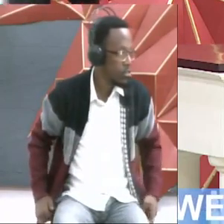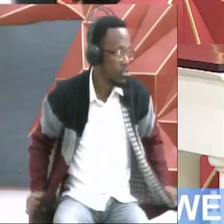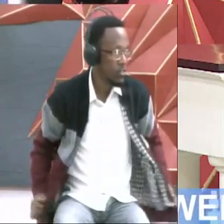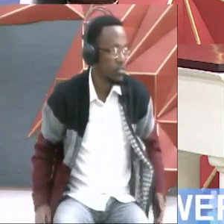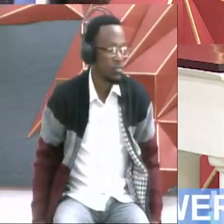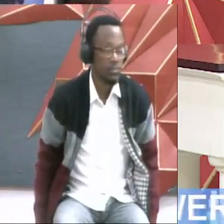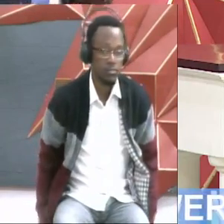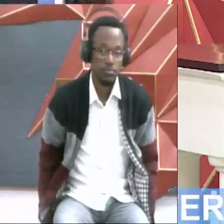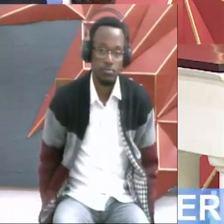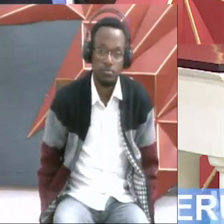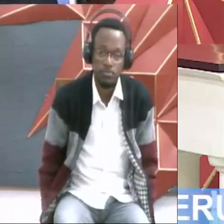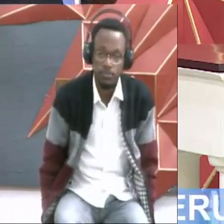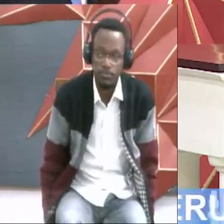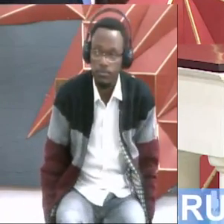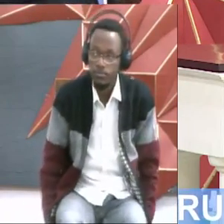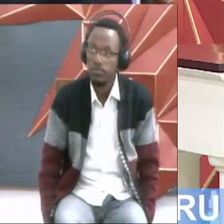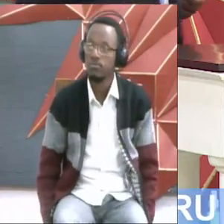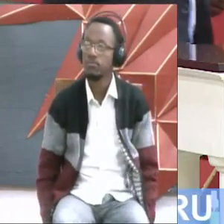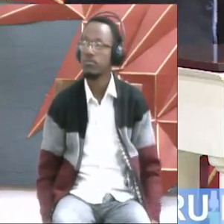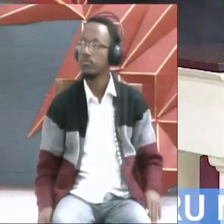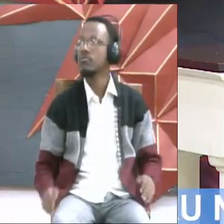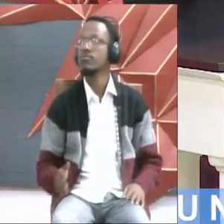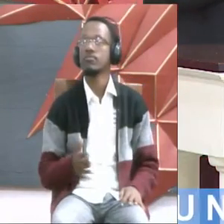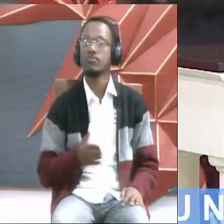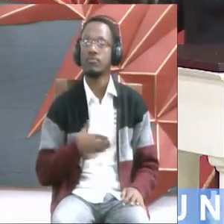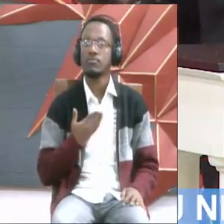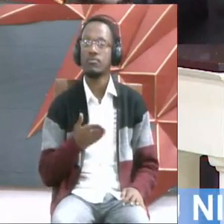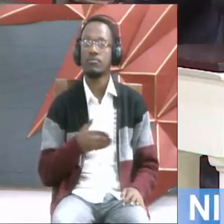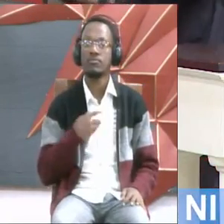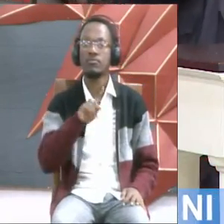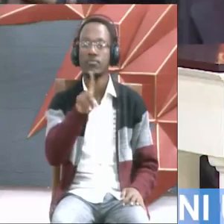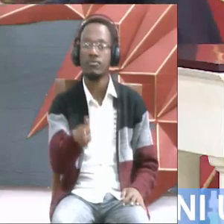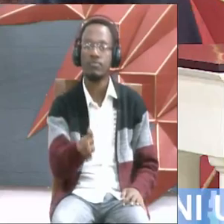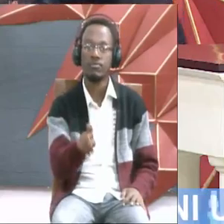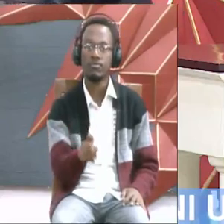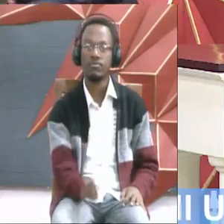Amina. Amen. Turijimye. Est-ce que nous sommes heureux?